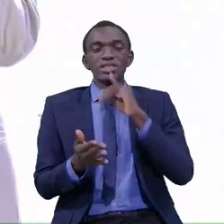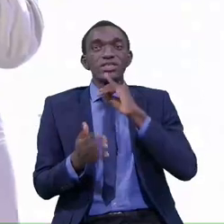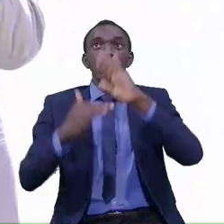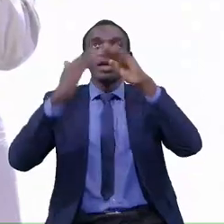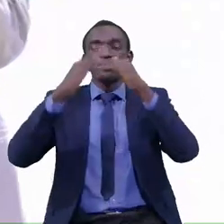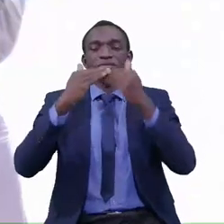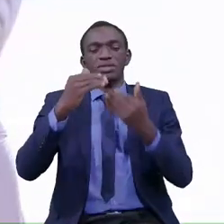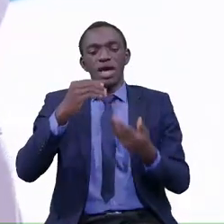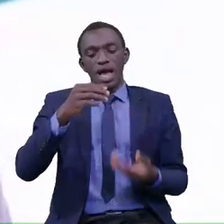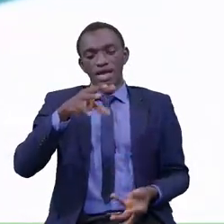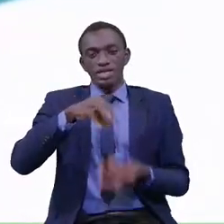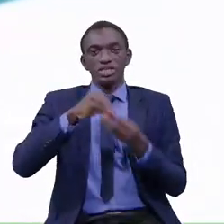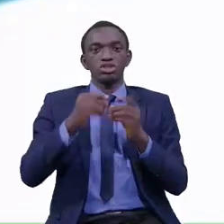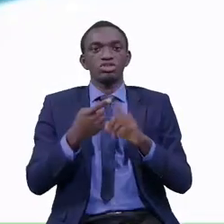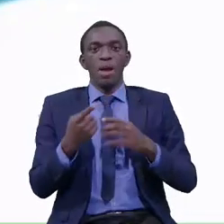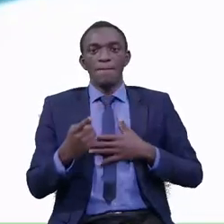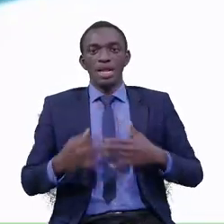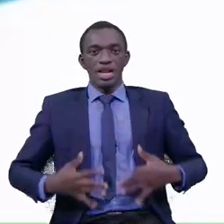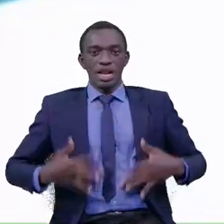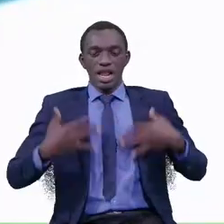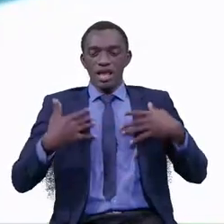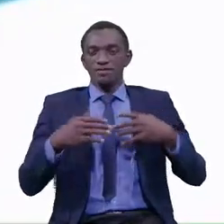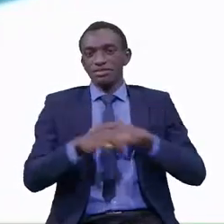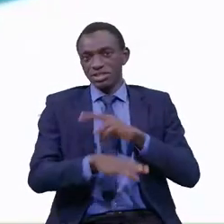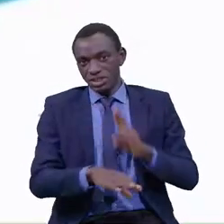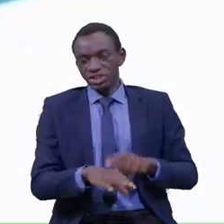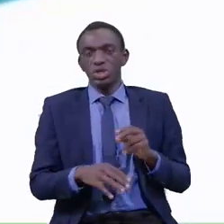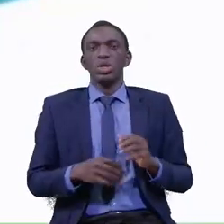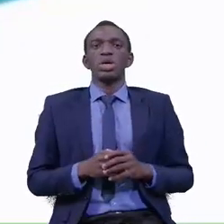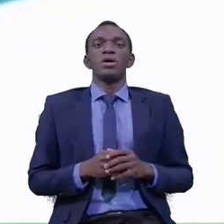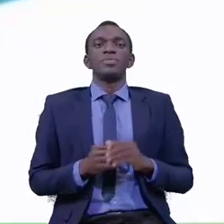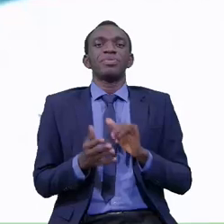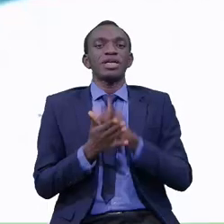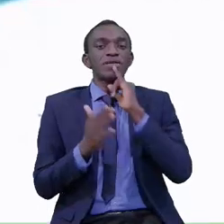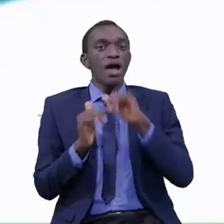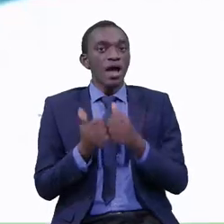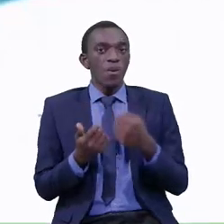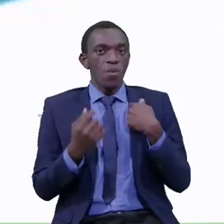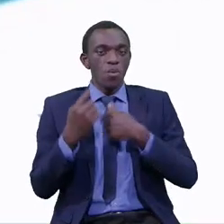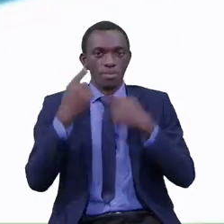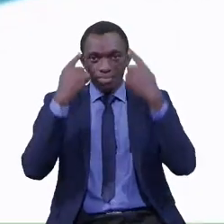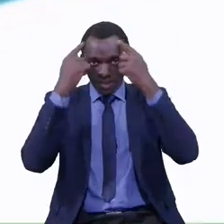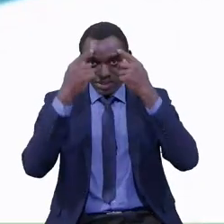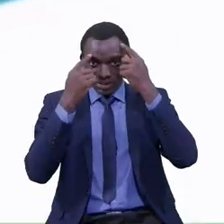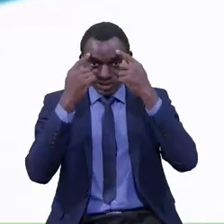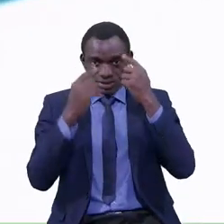ciel à ma vie. Ça, c'est de cette manière que nous comprenons les Écritures. Maintenant,